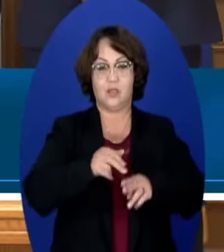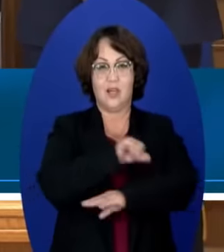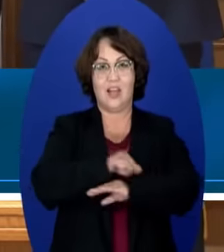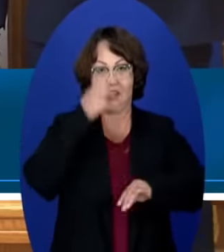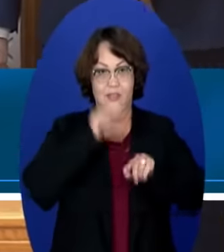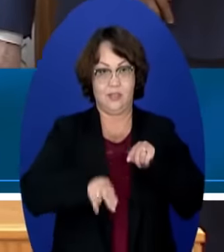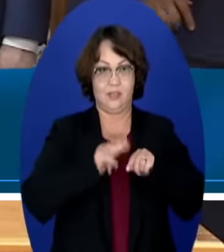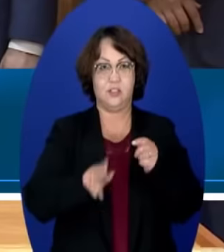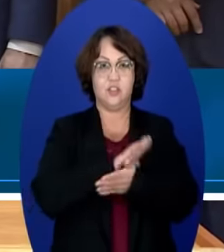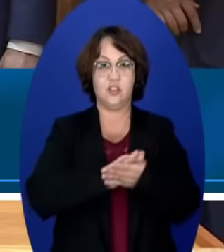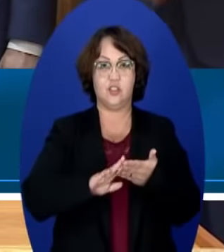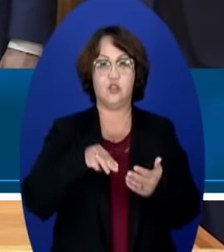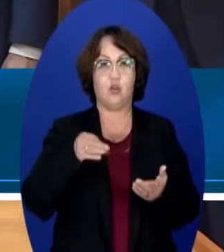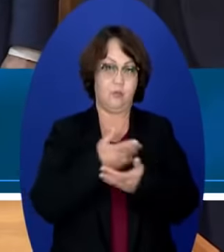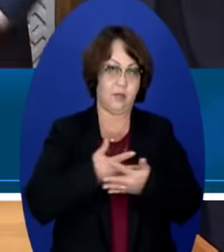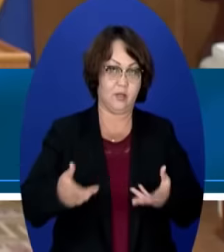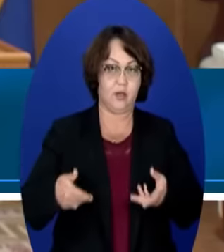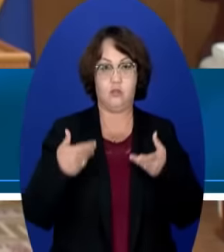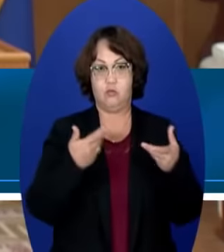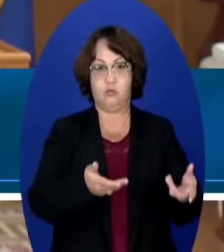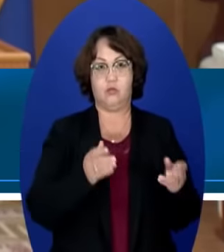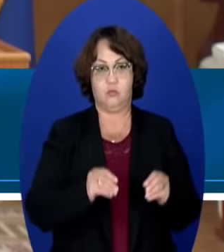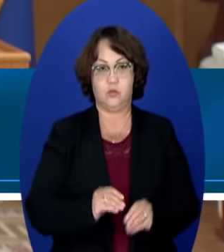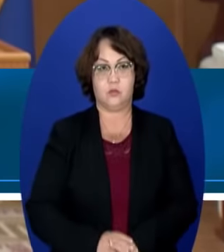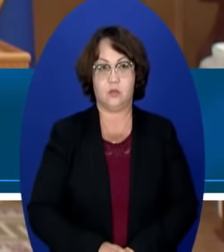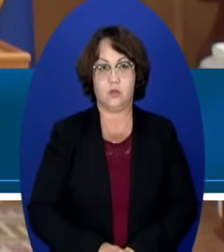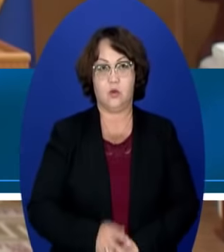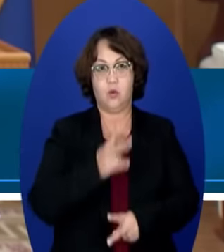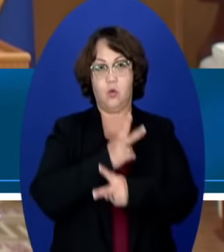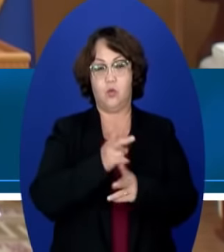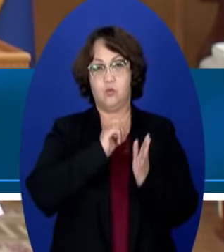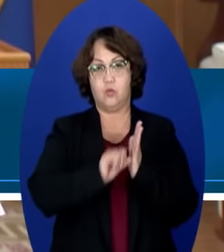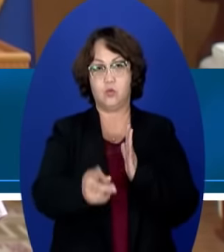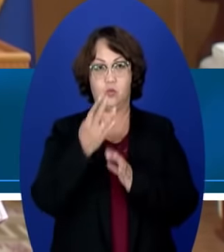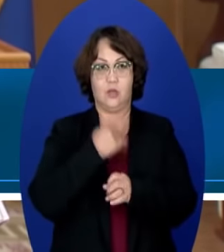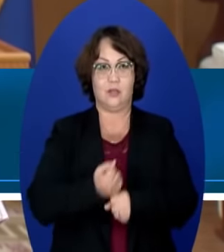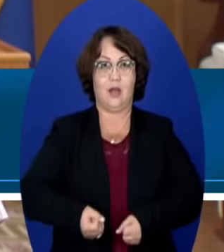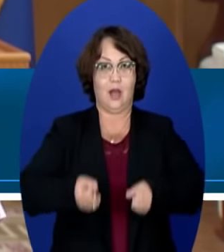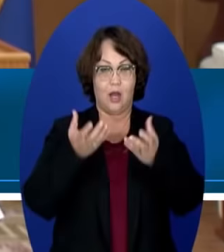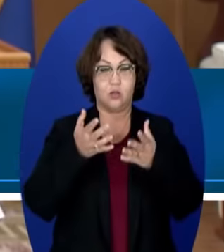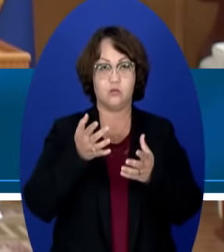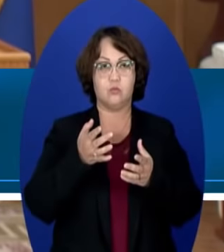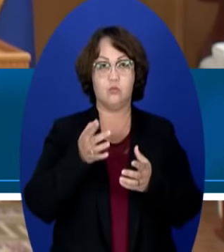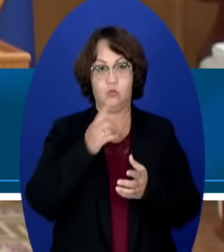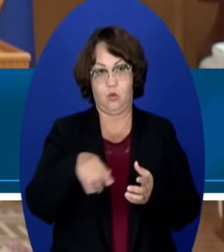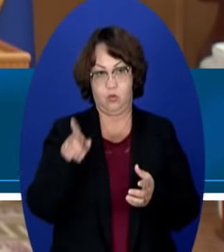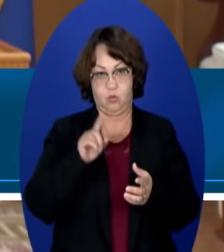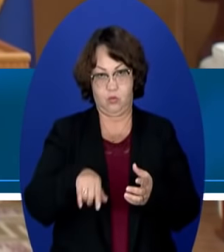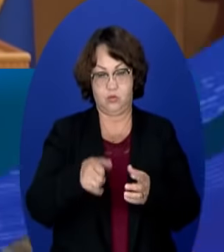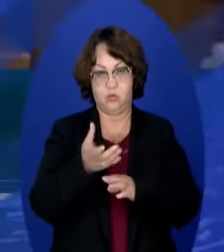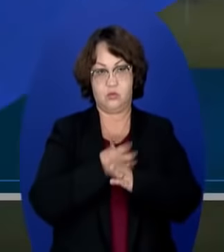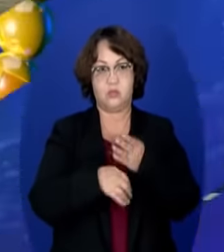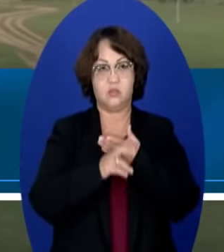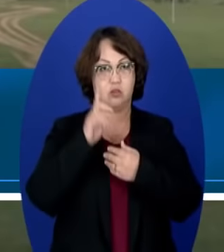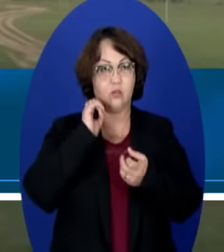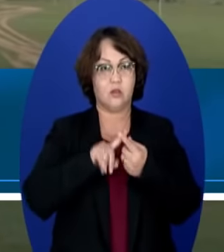хяналт шалгалтын шин тоног төхөөрөмж суурилуулахар боллоо. Альваа нэгэн хөл бус үйл явдал гарахгүй байх чиглэлээр нь одоо ажил